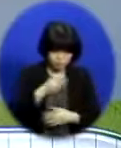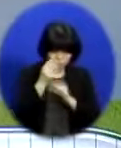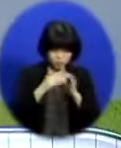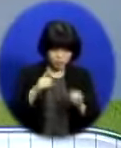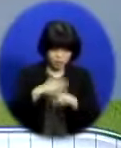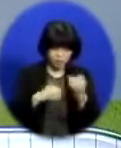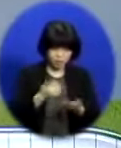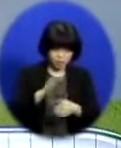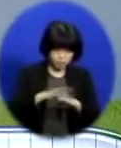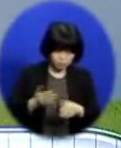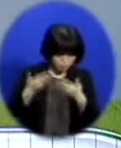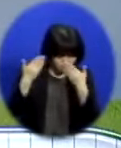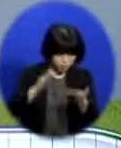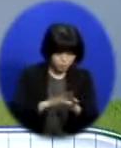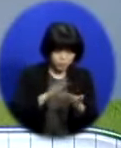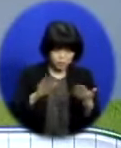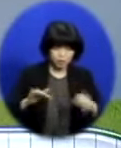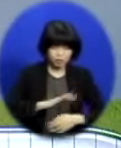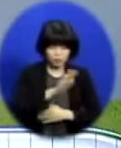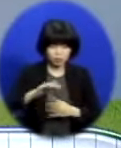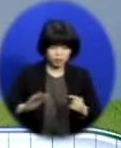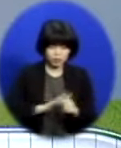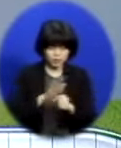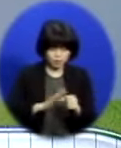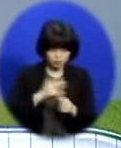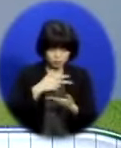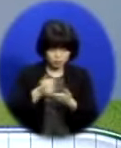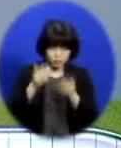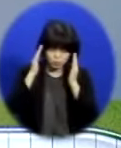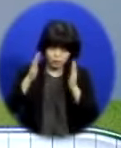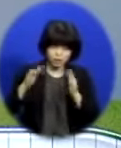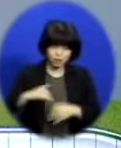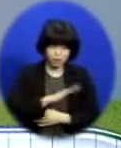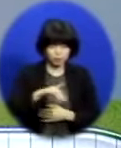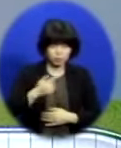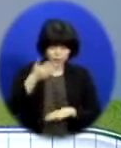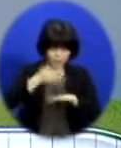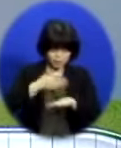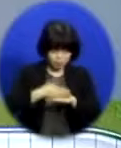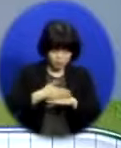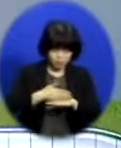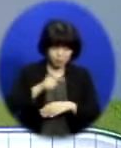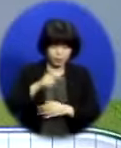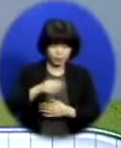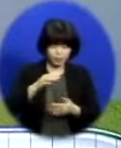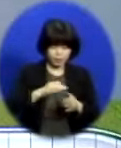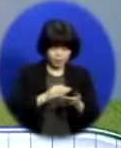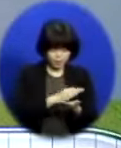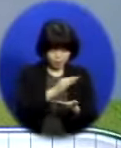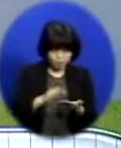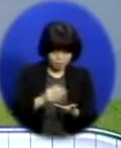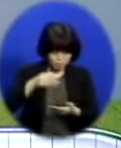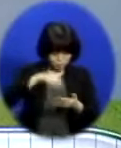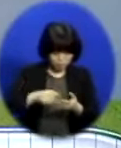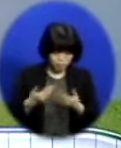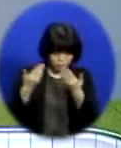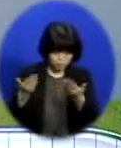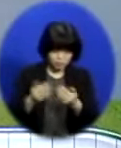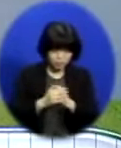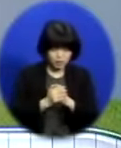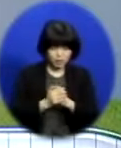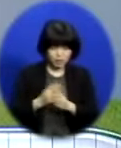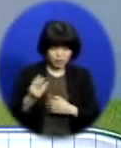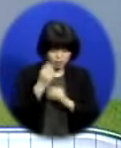손에 올려 드립니다 우리의 사랑과 주님을 향한 우리의 감사를이 헌금에 담았습니다